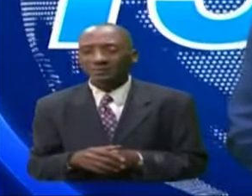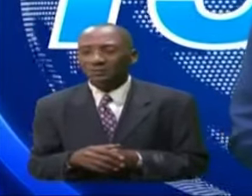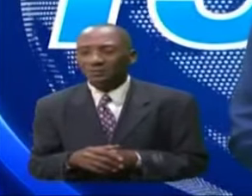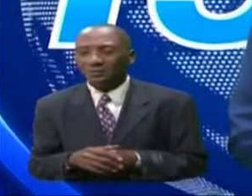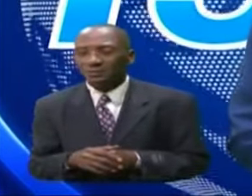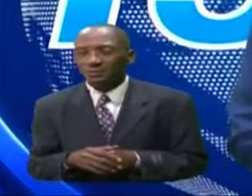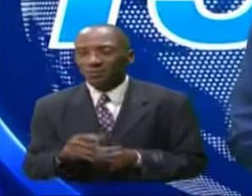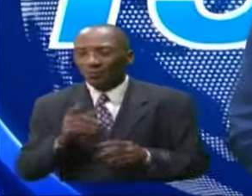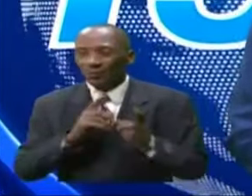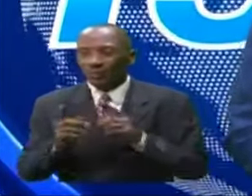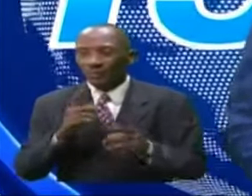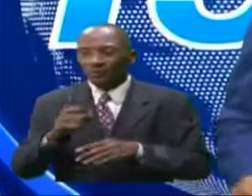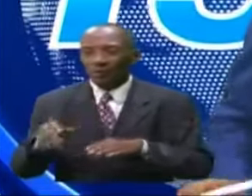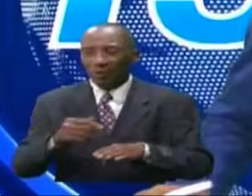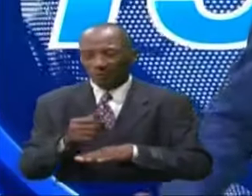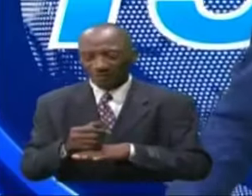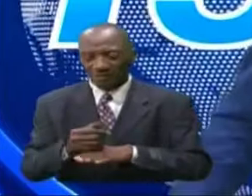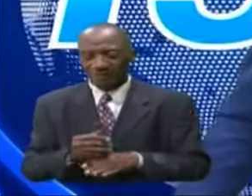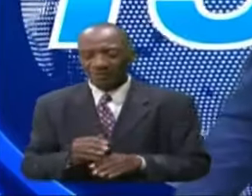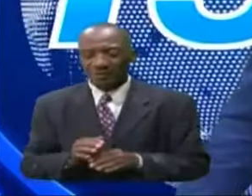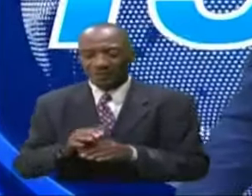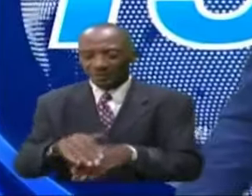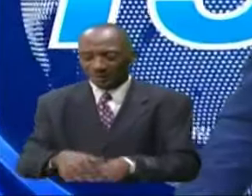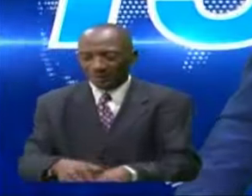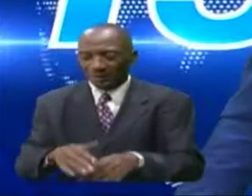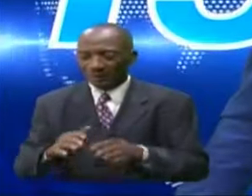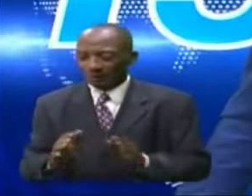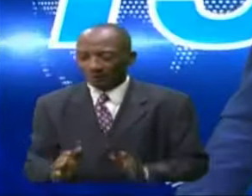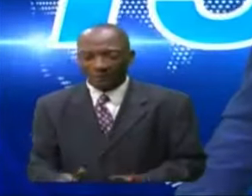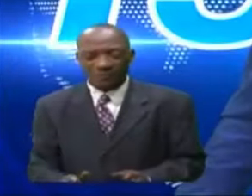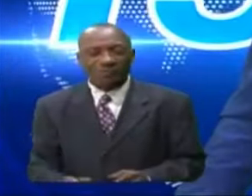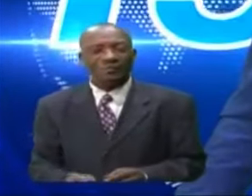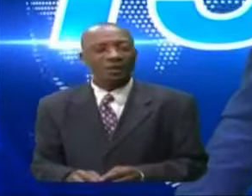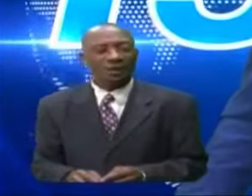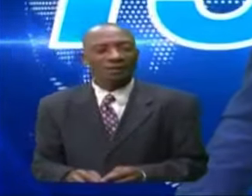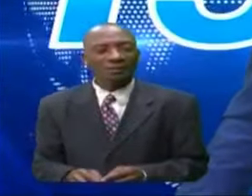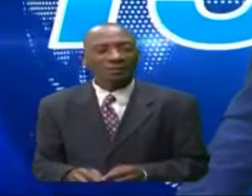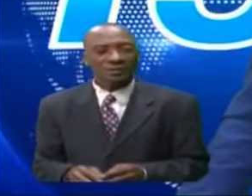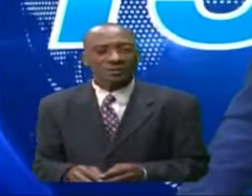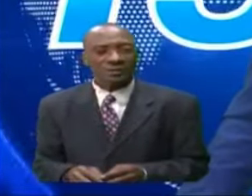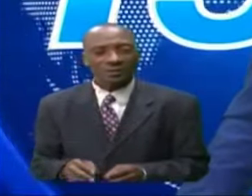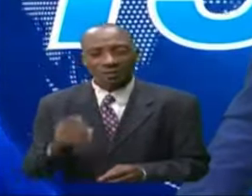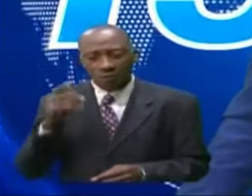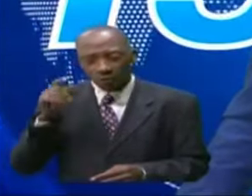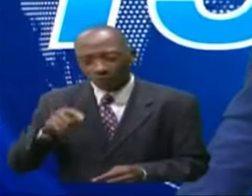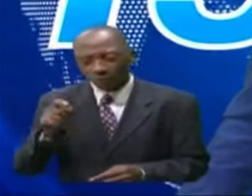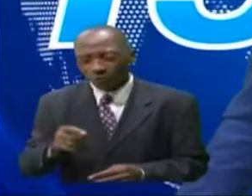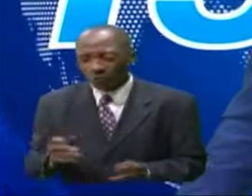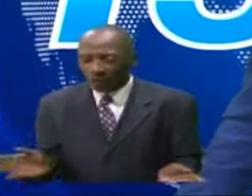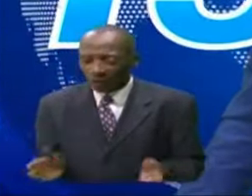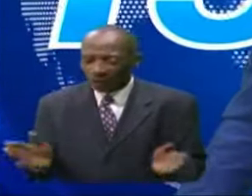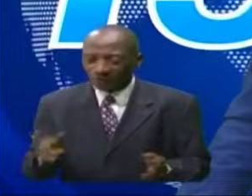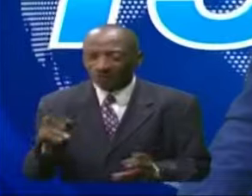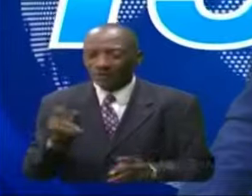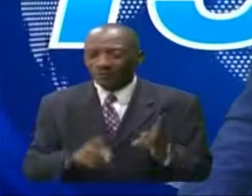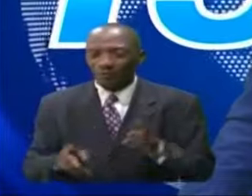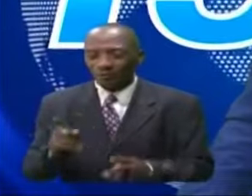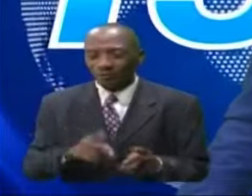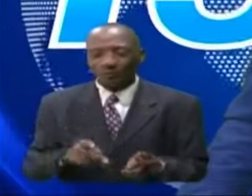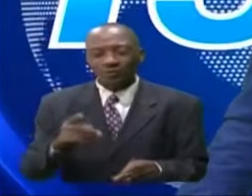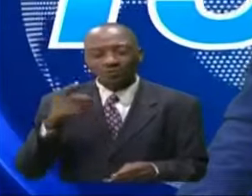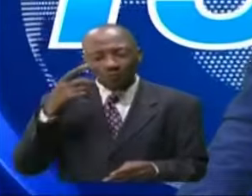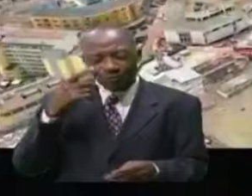Les participants ont réfléchi autour du thème « Comment amener la population à la culture de la paix ». Plus de précisions avec Joël